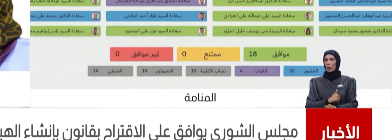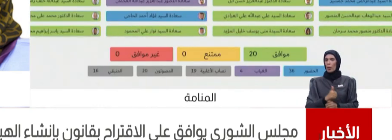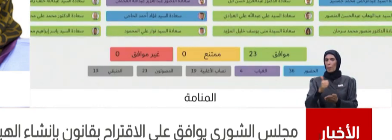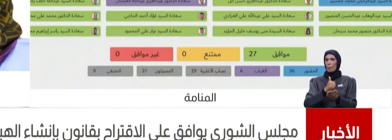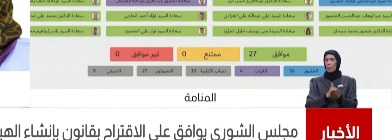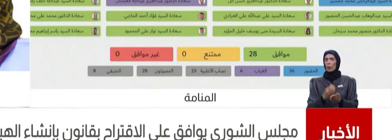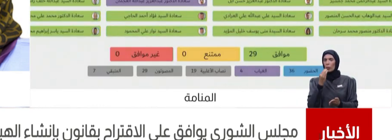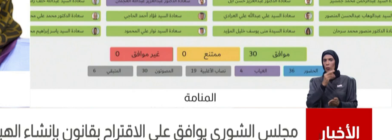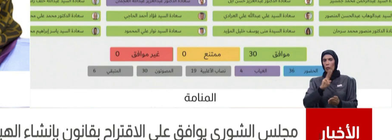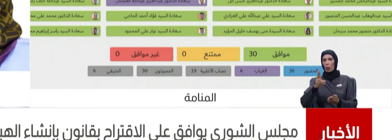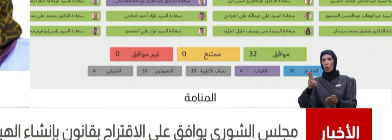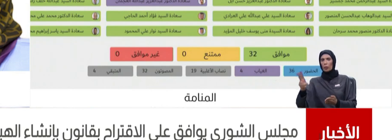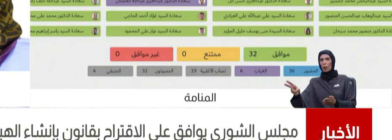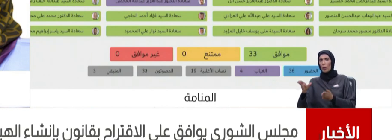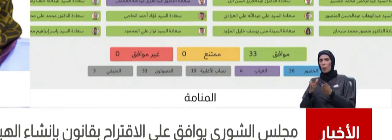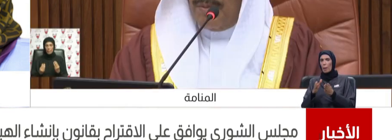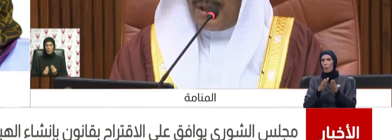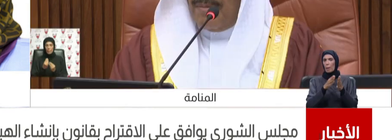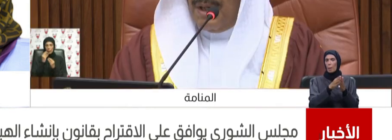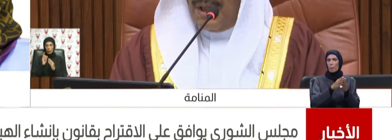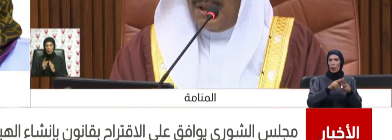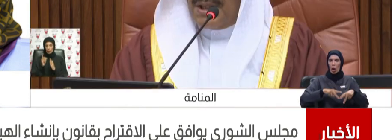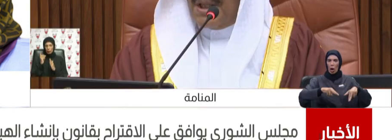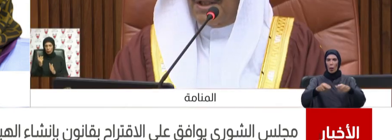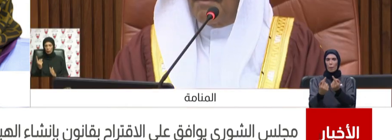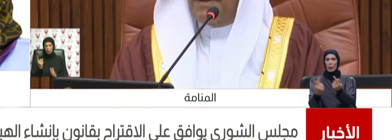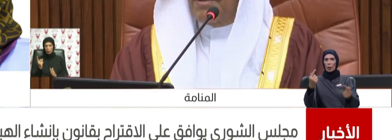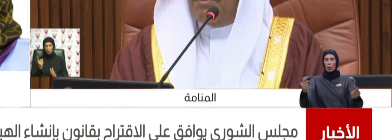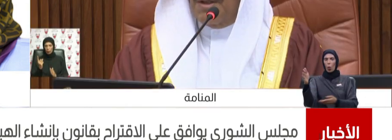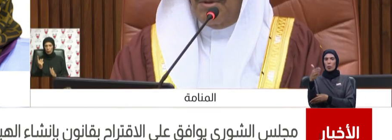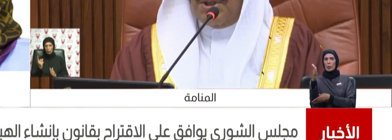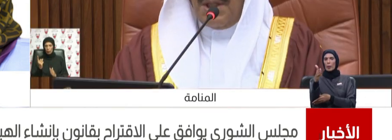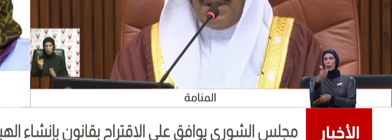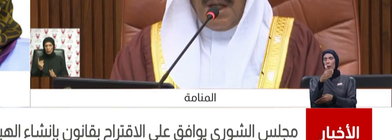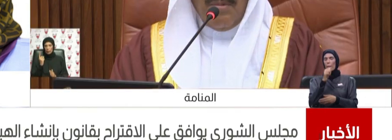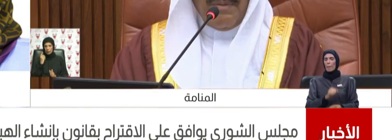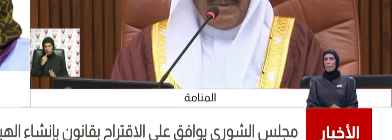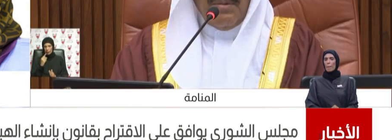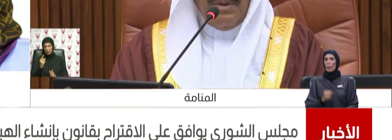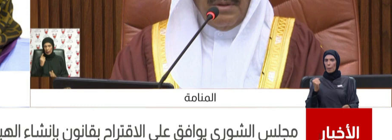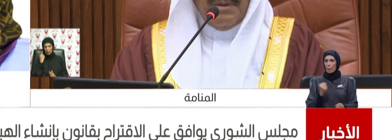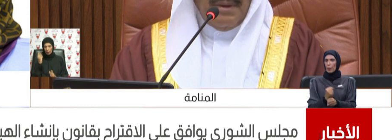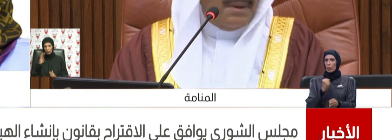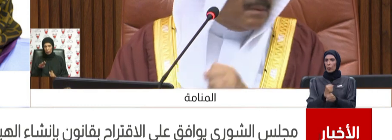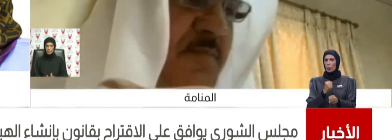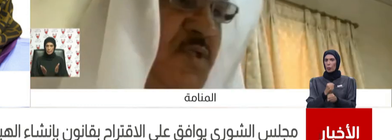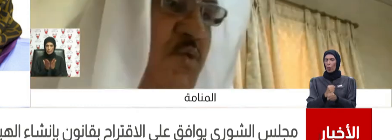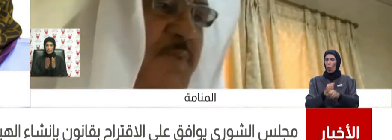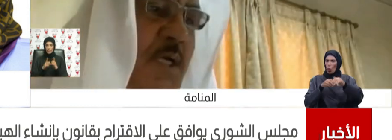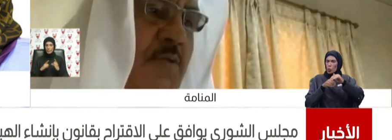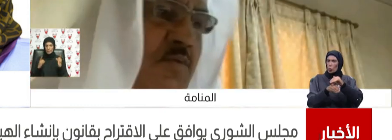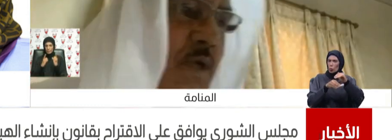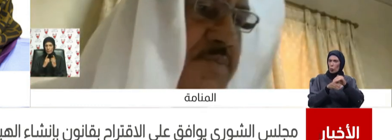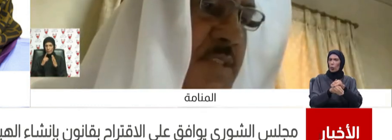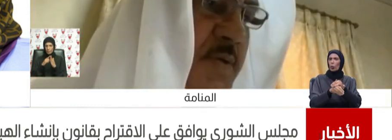الغذاء بكافة القطاعات الحيوانية والزراعية والسمكية، كذلك العمل على توفير مخزون